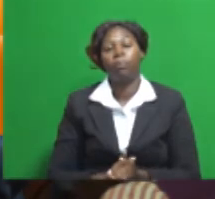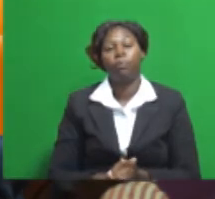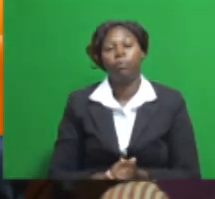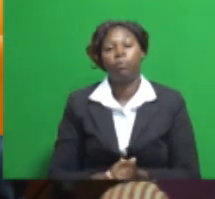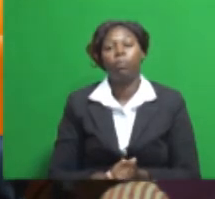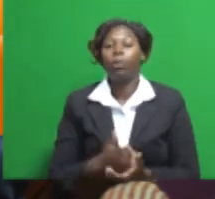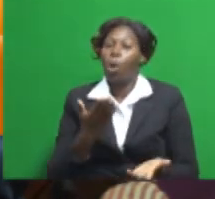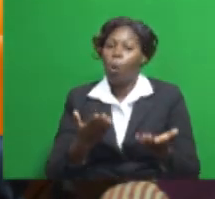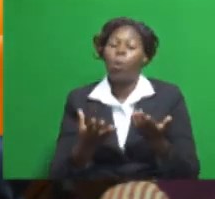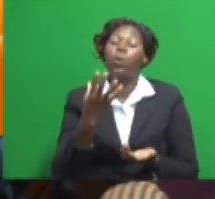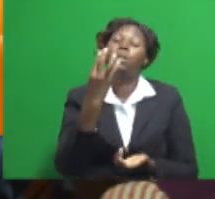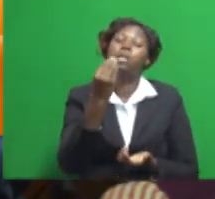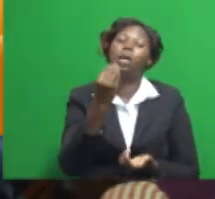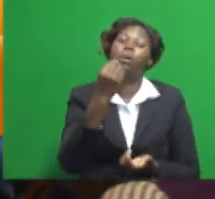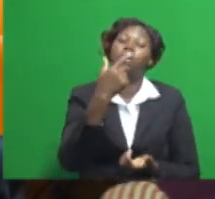0775 460 175 0775 460 175 kana kuti